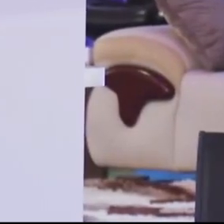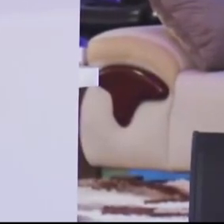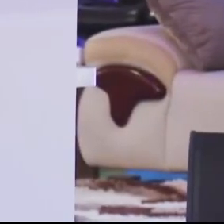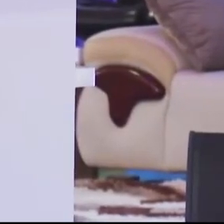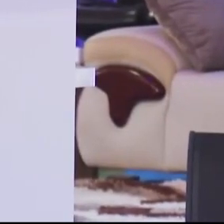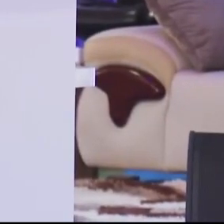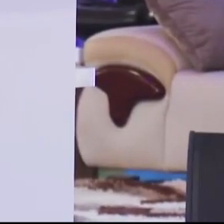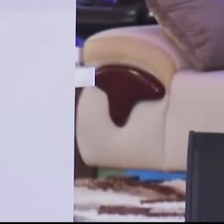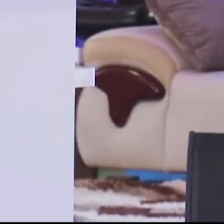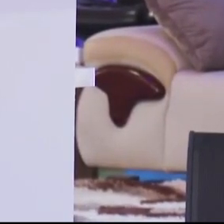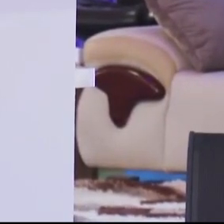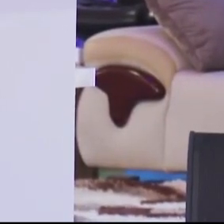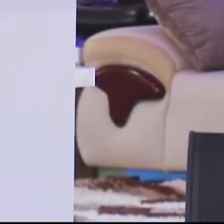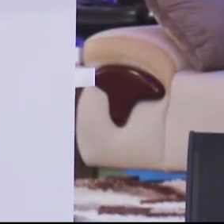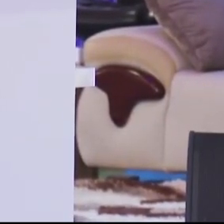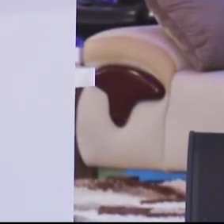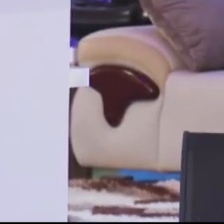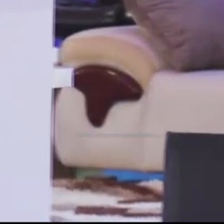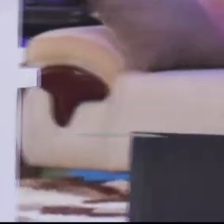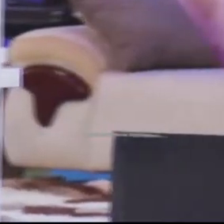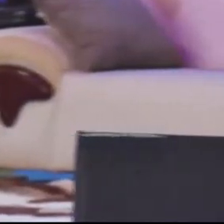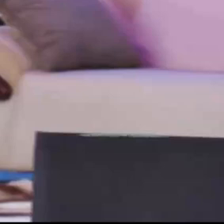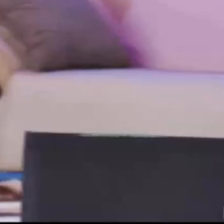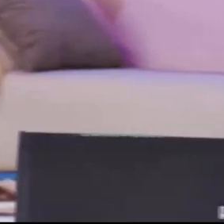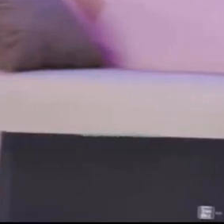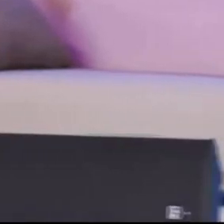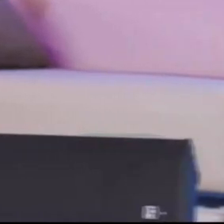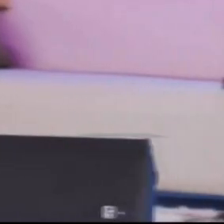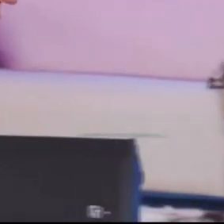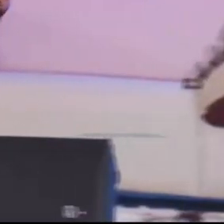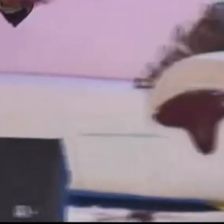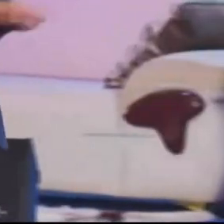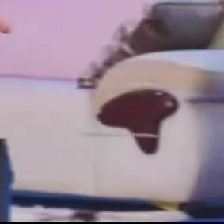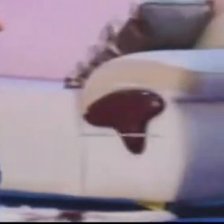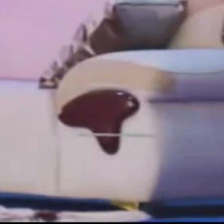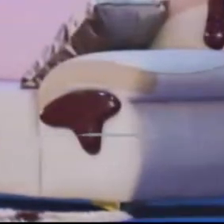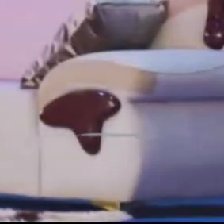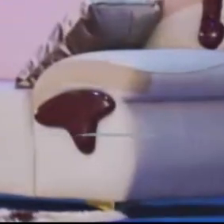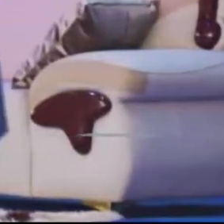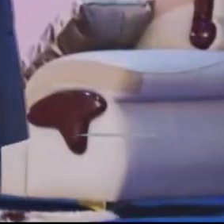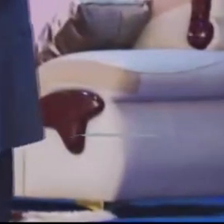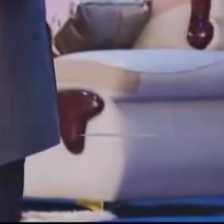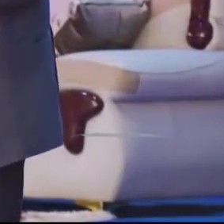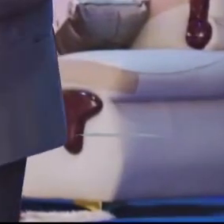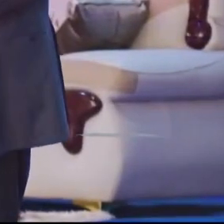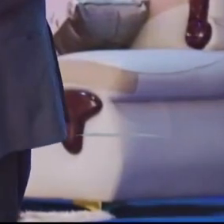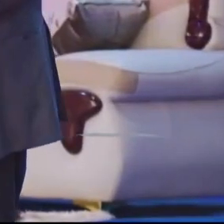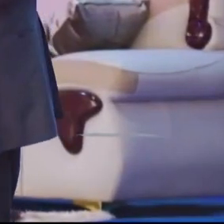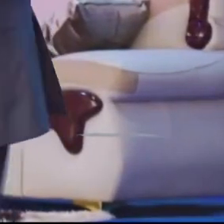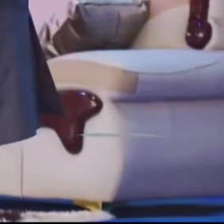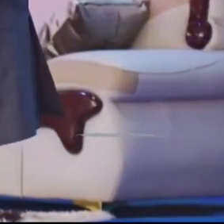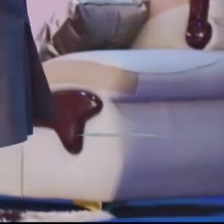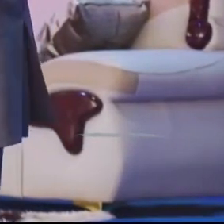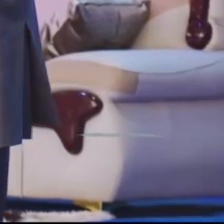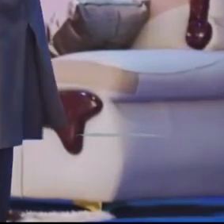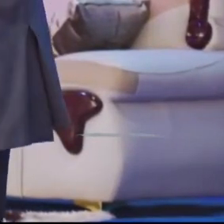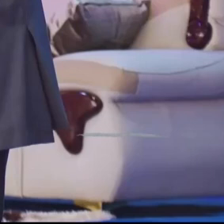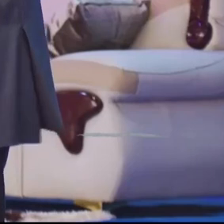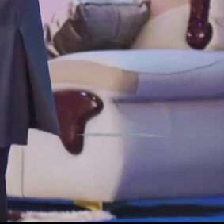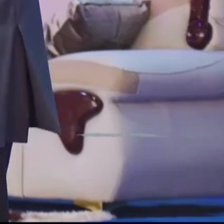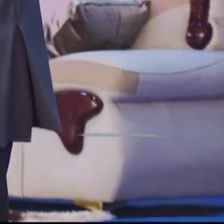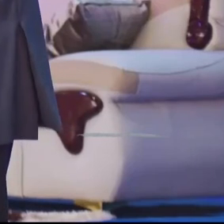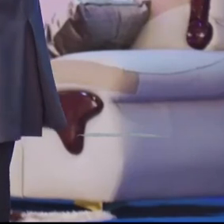passés. Tout cela est passé. Et il, dans 60 ans, 70 ans, maintenant, environ 100 ans,